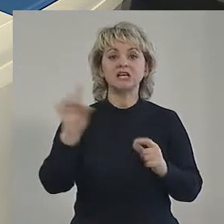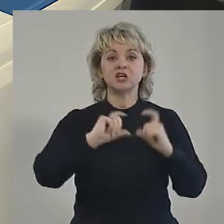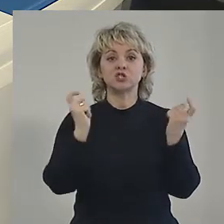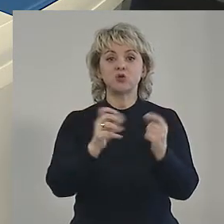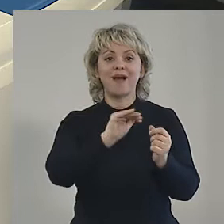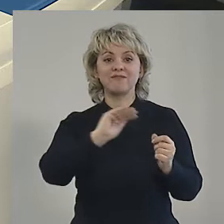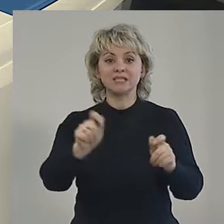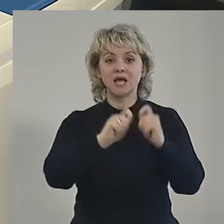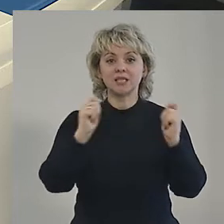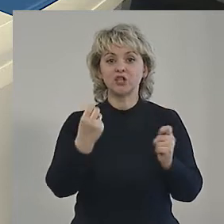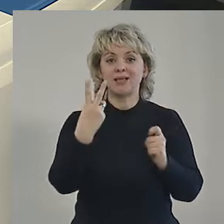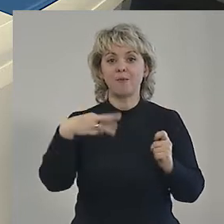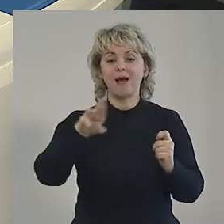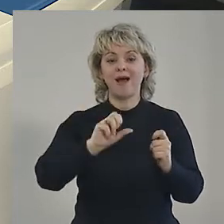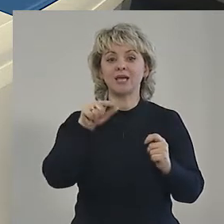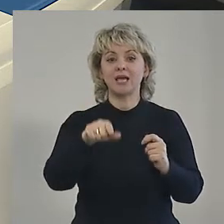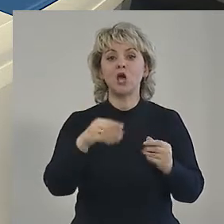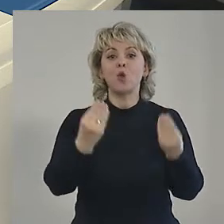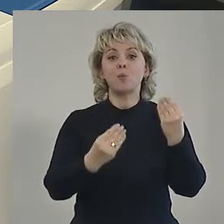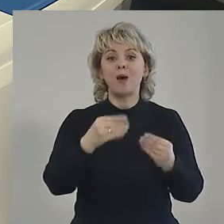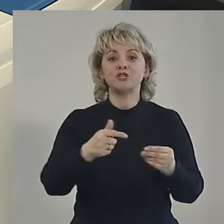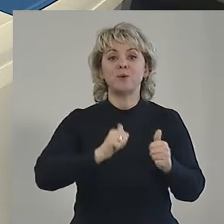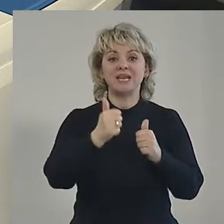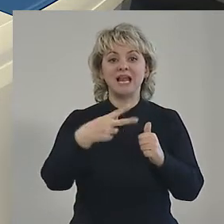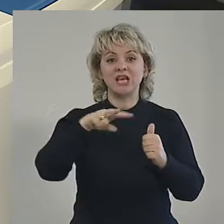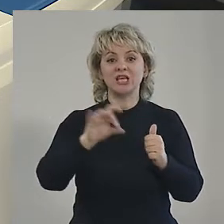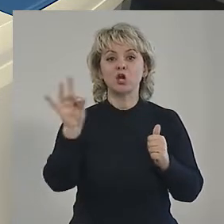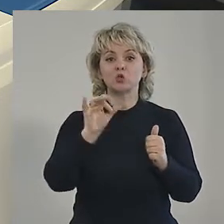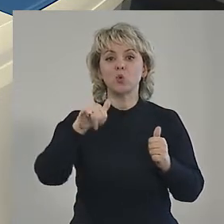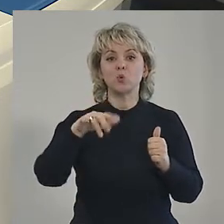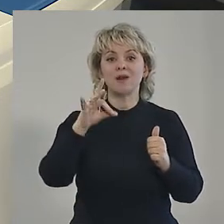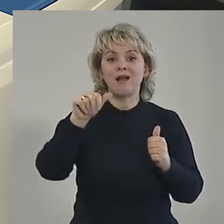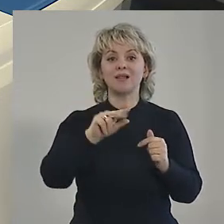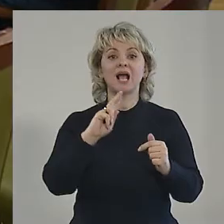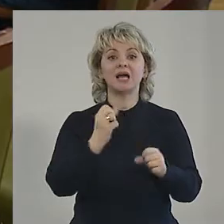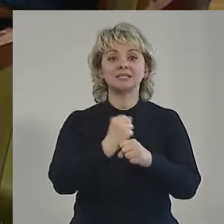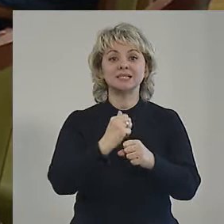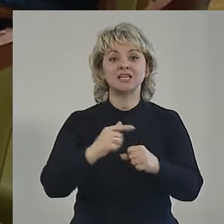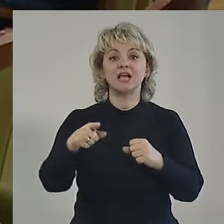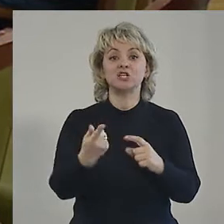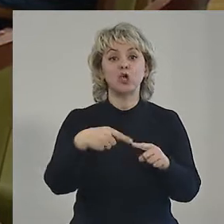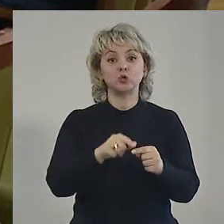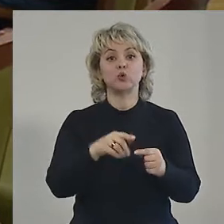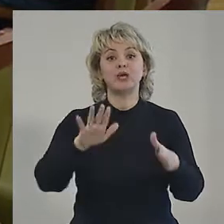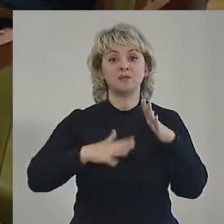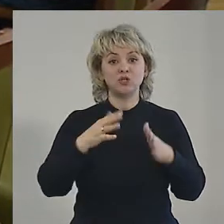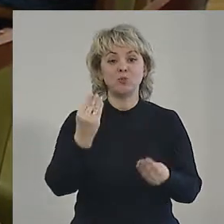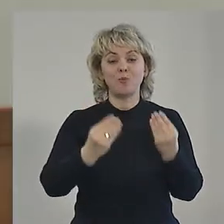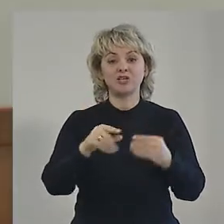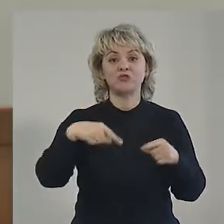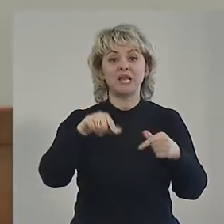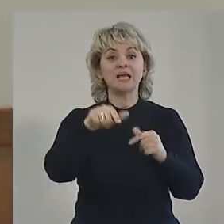Ростов-Арена официально откроется 13 мая матчем премьер-лиги «Ростов-Урал». О том, как сделать генеральную репетицию матча